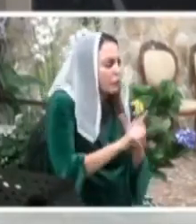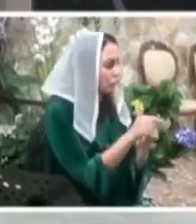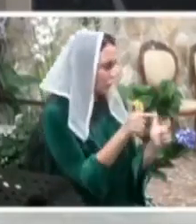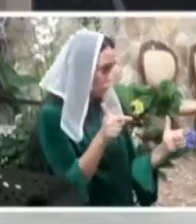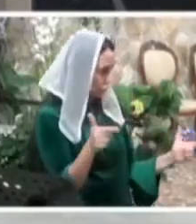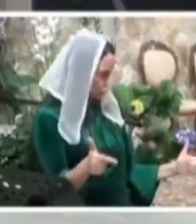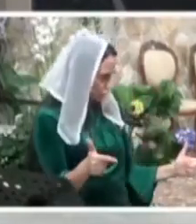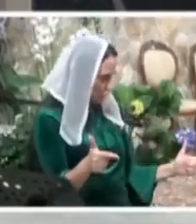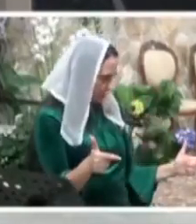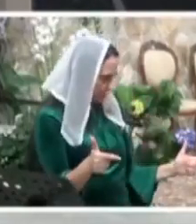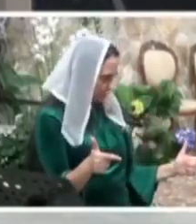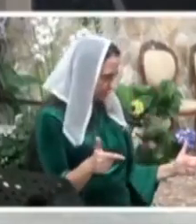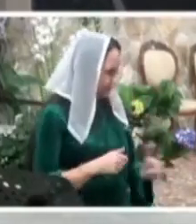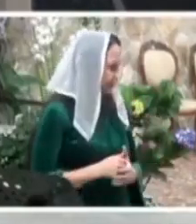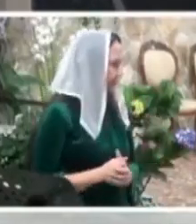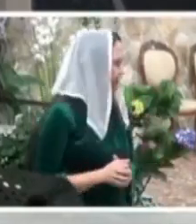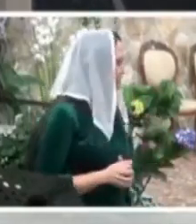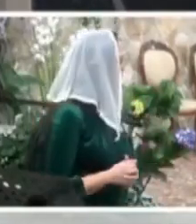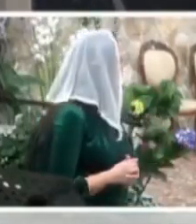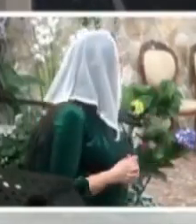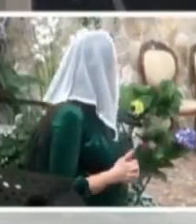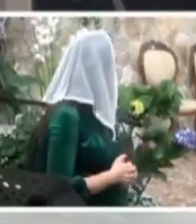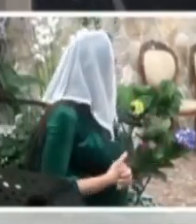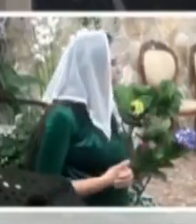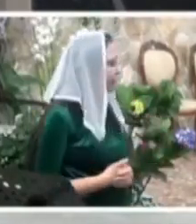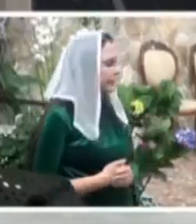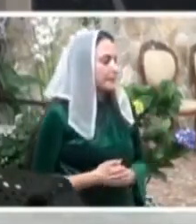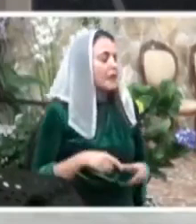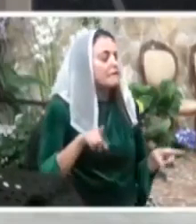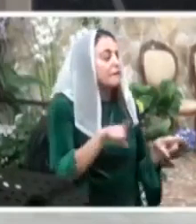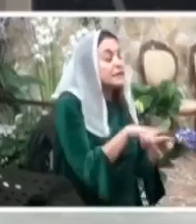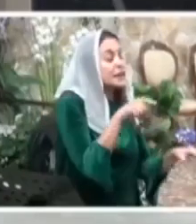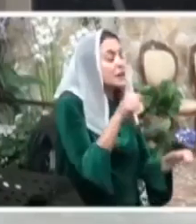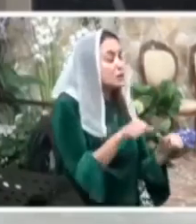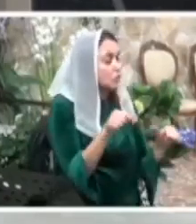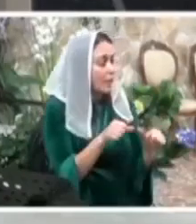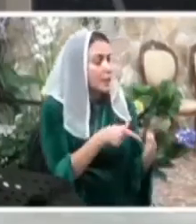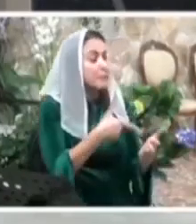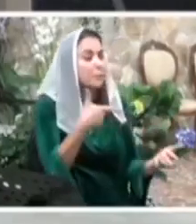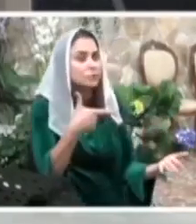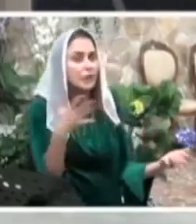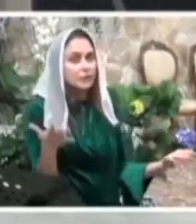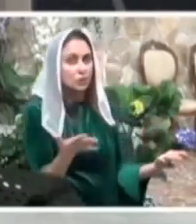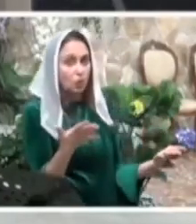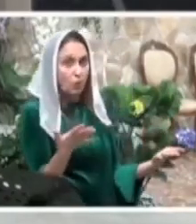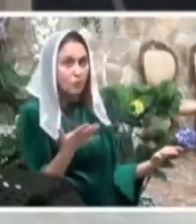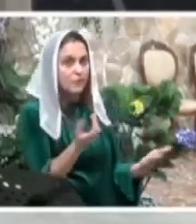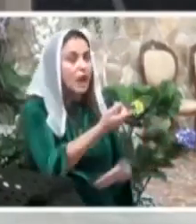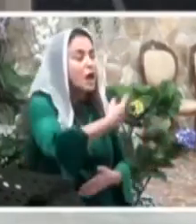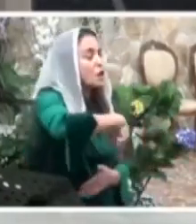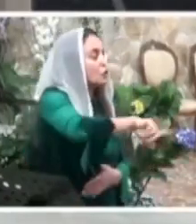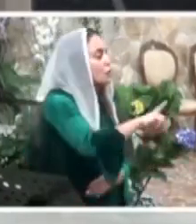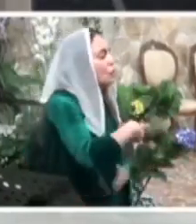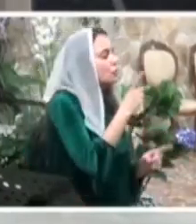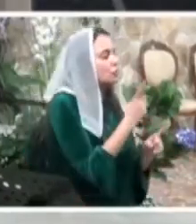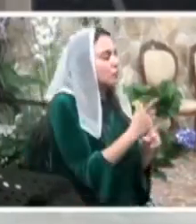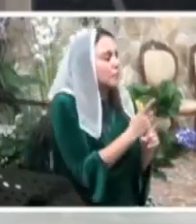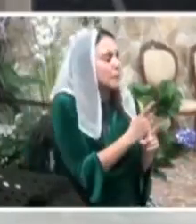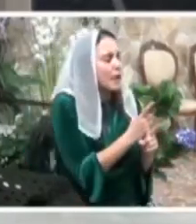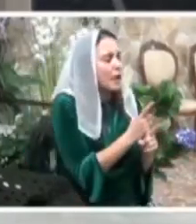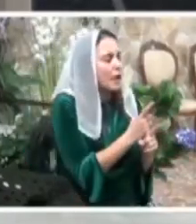quella dedizione, quella dedicazione, fratelli, è essenziale che noi ci chiudiamo